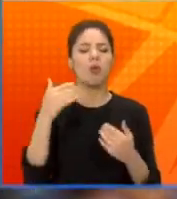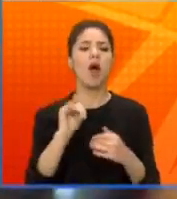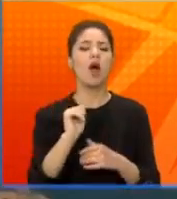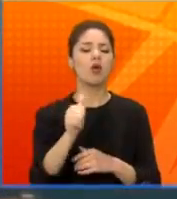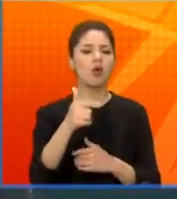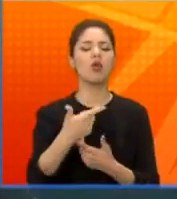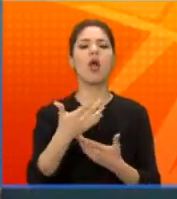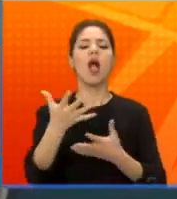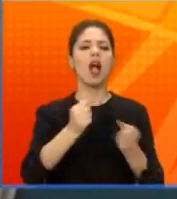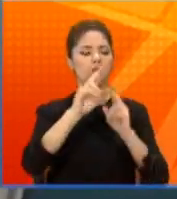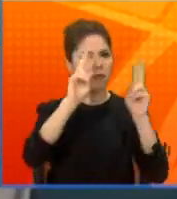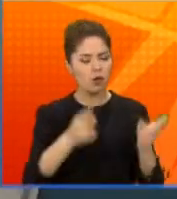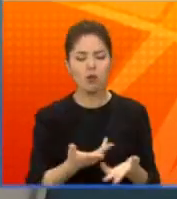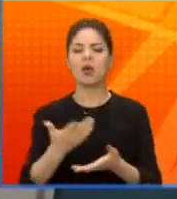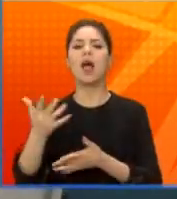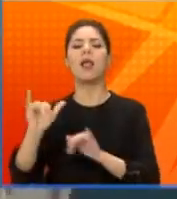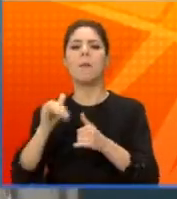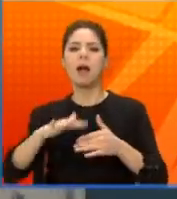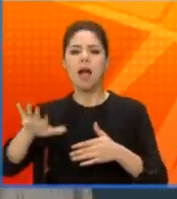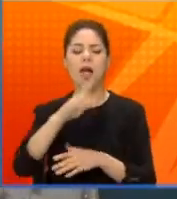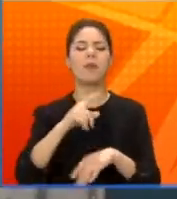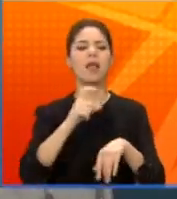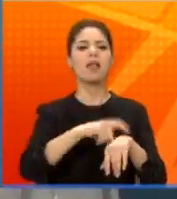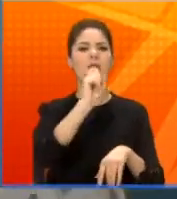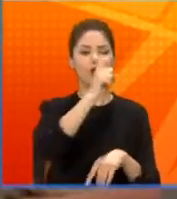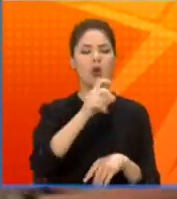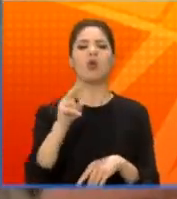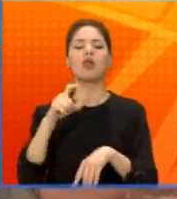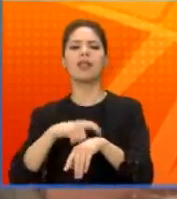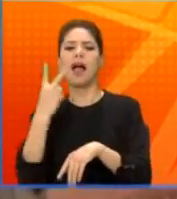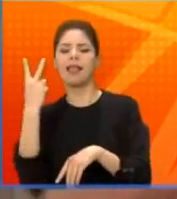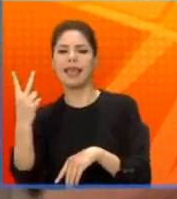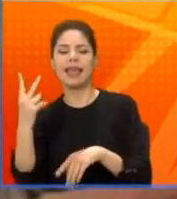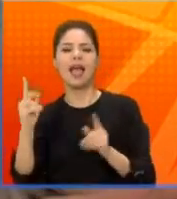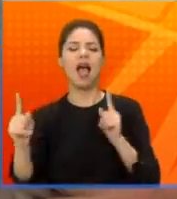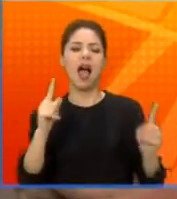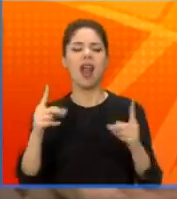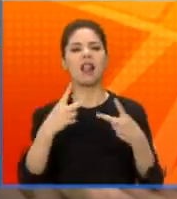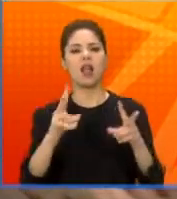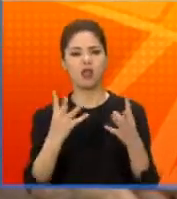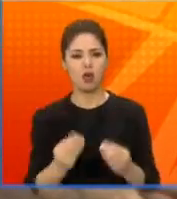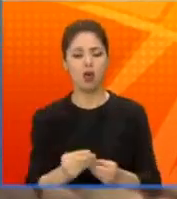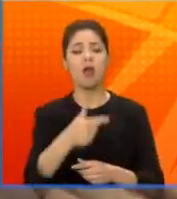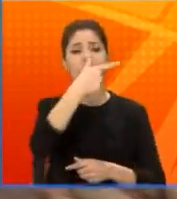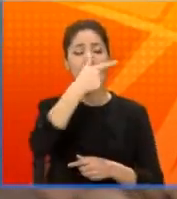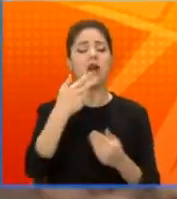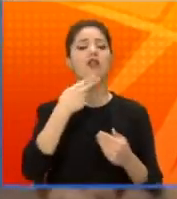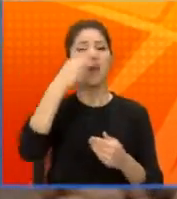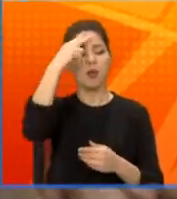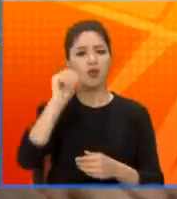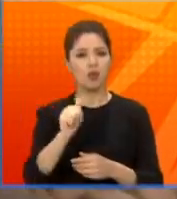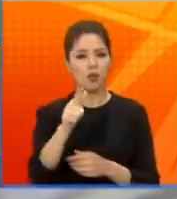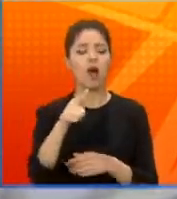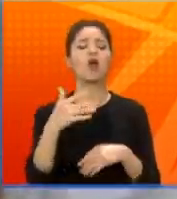ve marketler sabah 9 ile 14 saatleri arasında açık olacak. Yine Perşembe ve Cuma günü market ve bakkallar